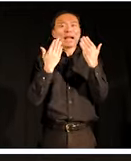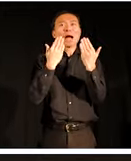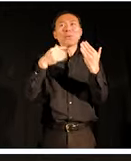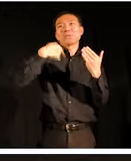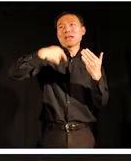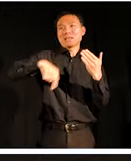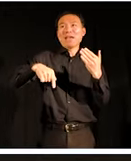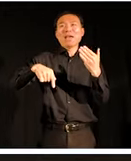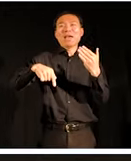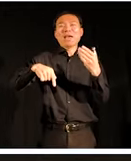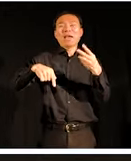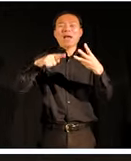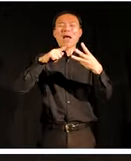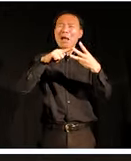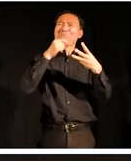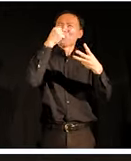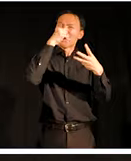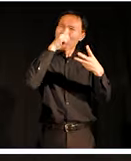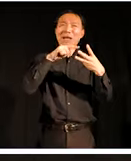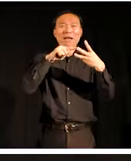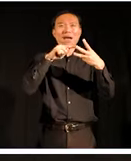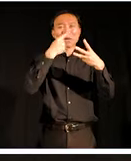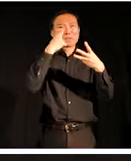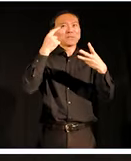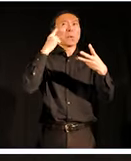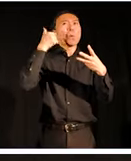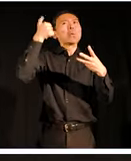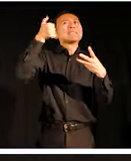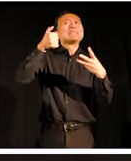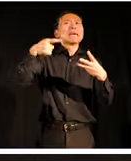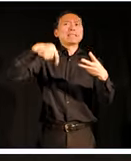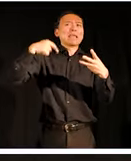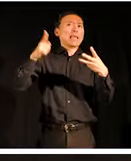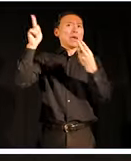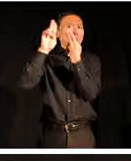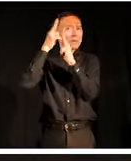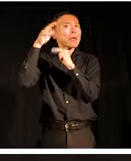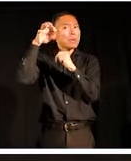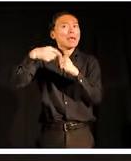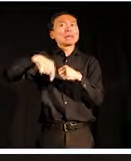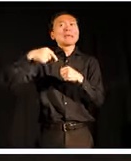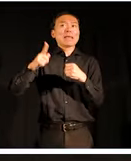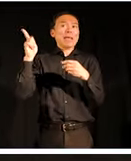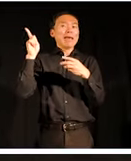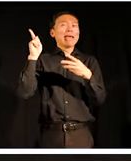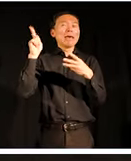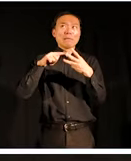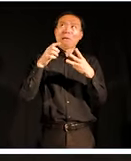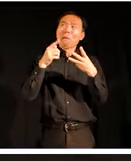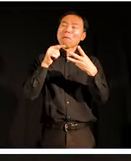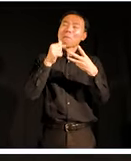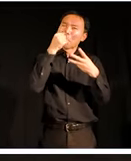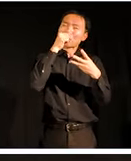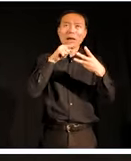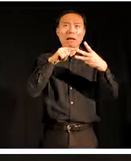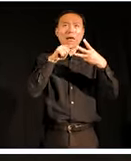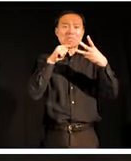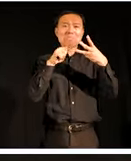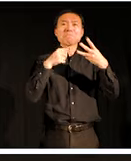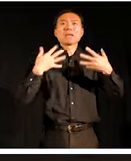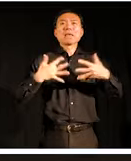先生ああまだいいかなうちのおじいちゃん学校の先生だったから沖縄でねでもう1つはあの